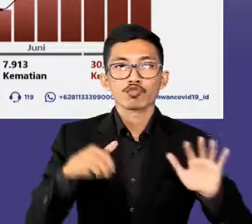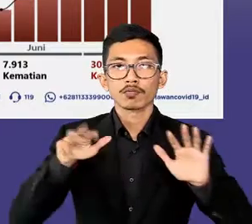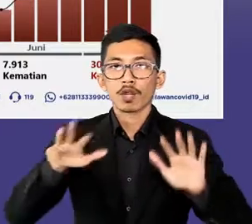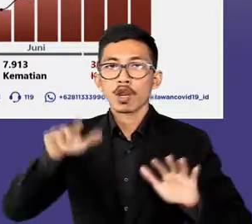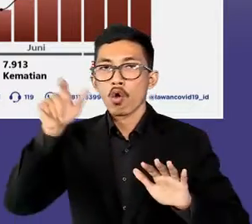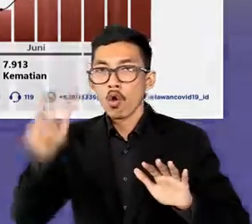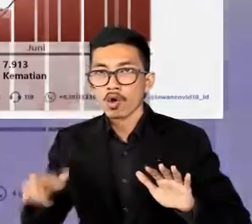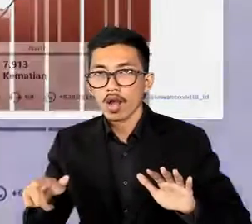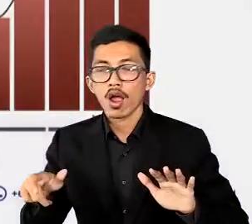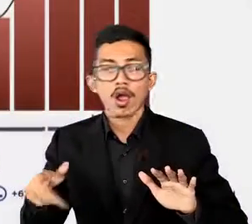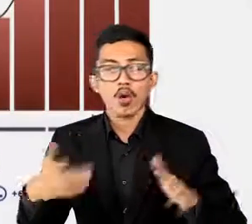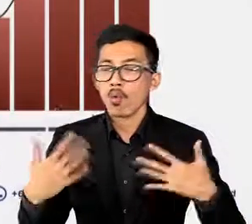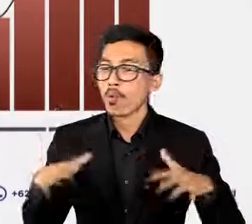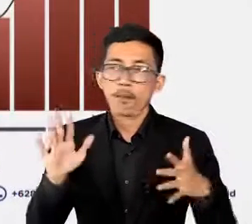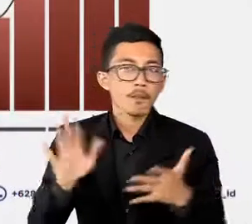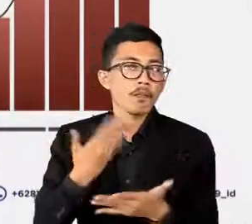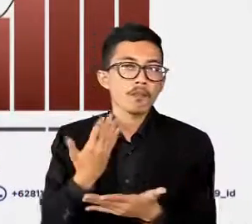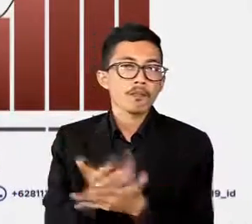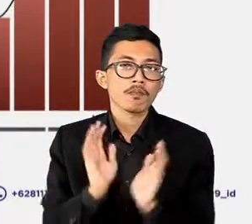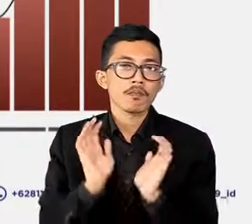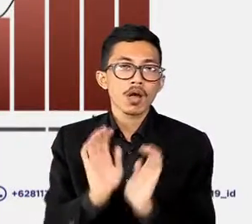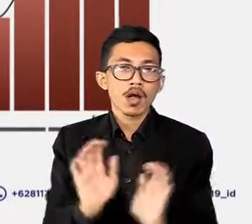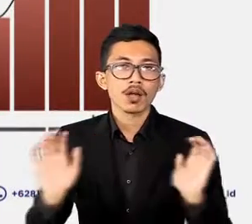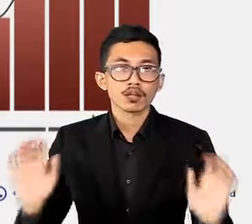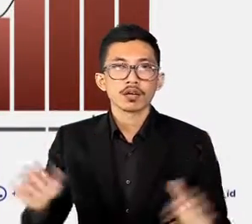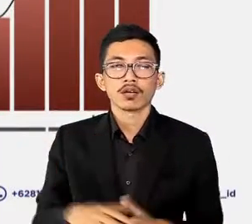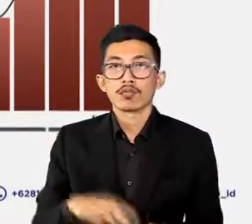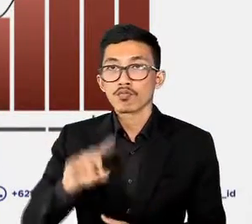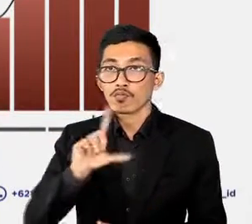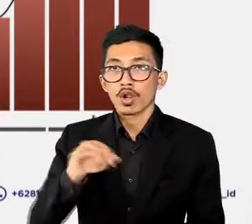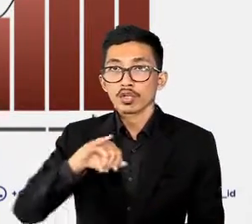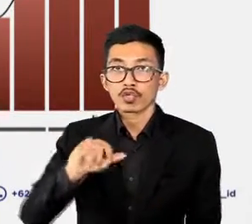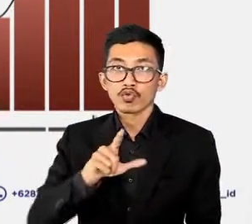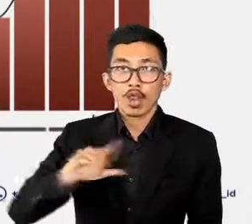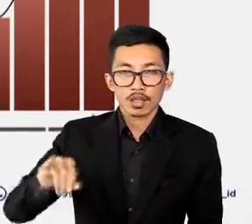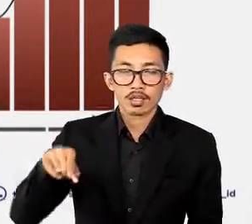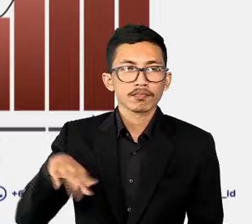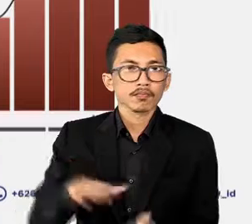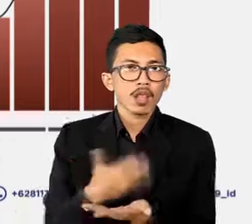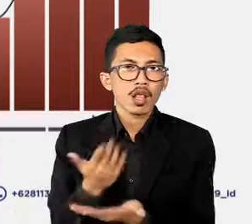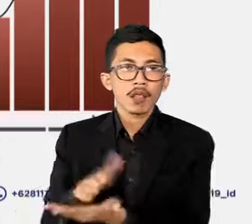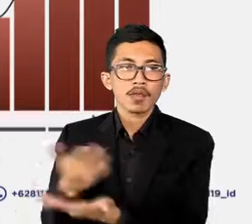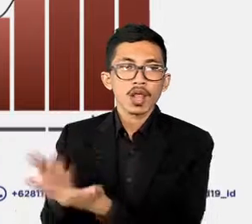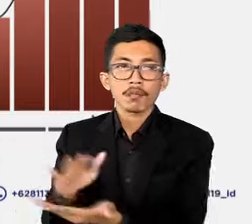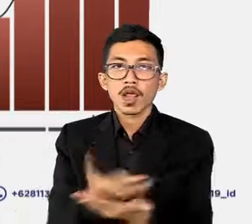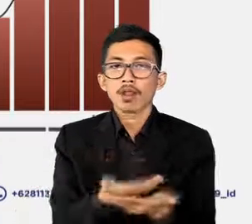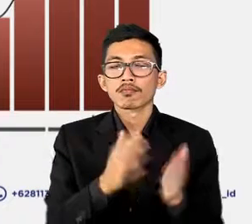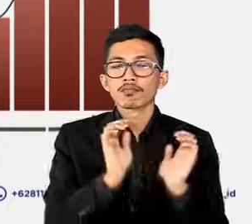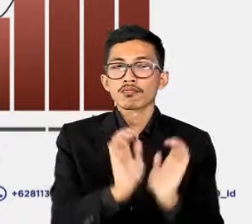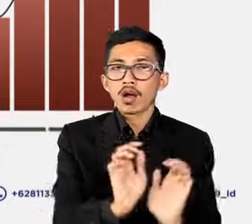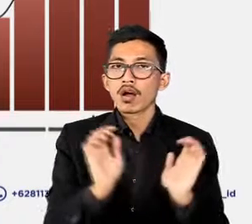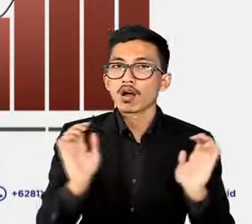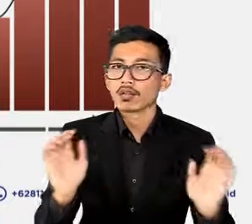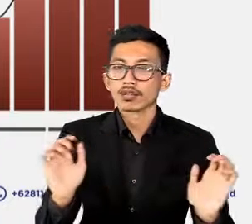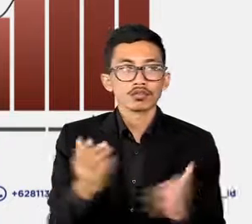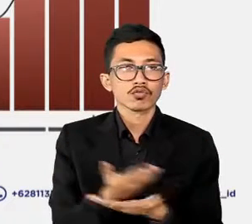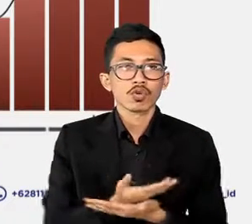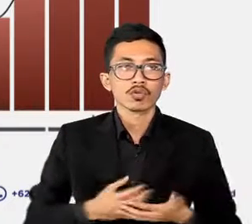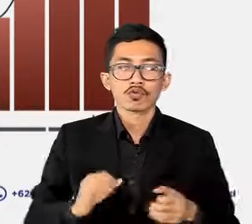hari Jumlah kematian dibulan Juli ini menjadi bulan dengan kematian paling banyak selama pandemi di Indonesia